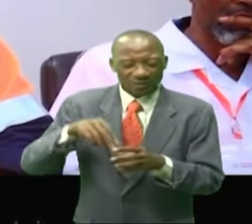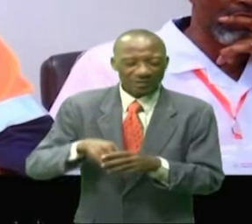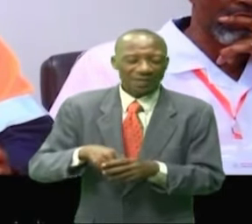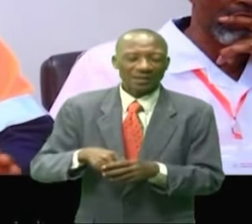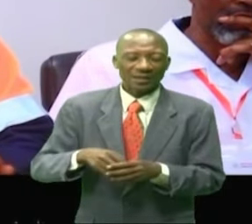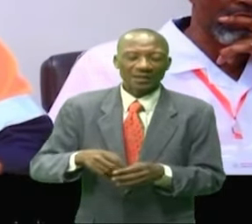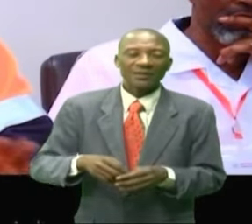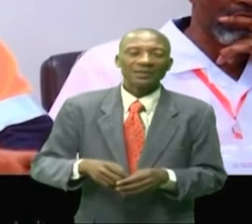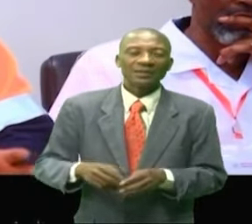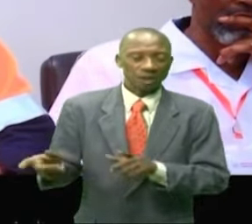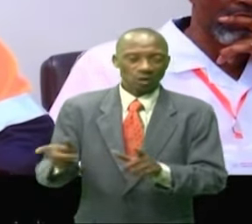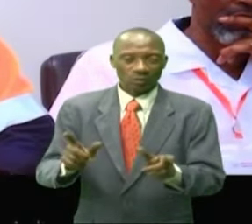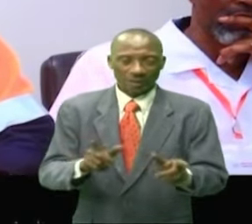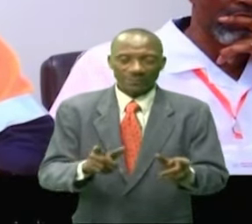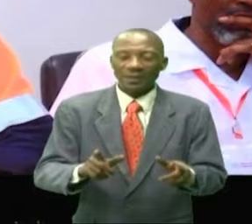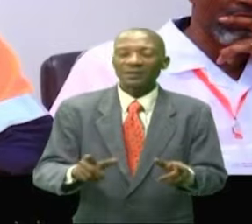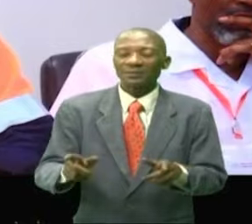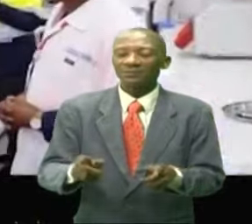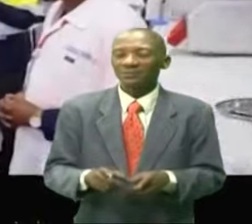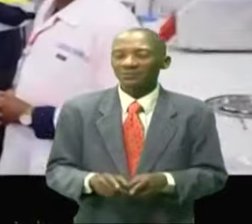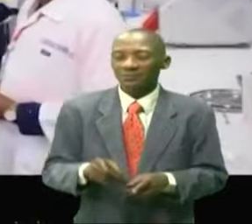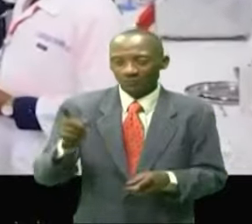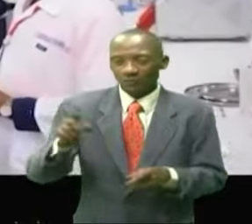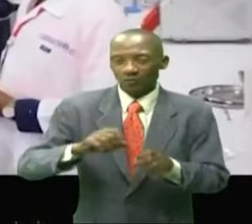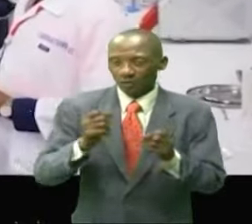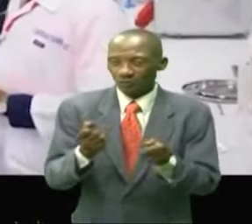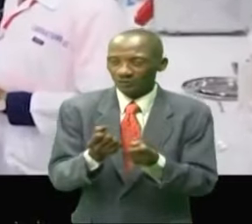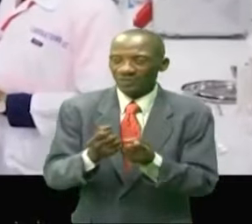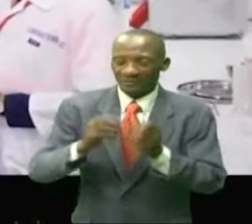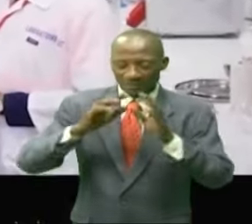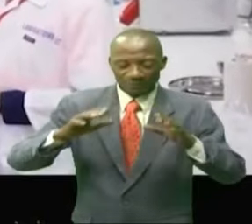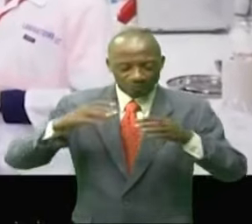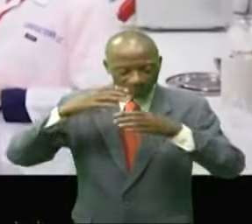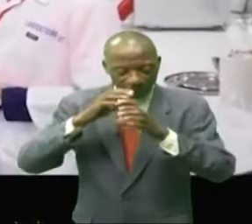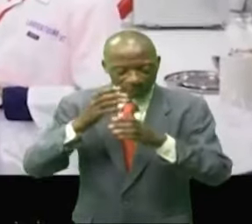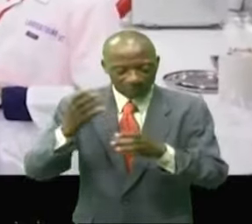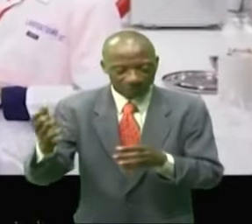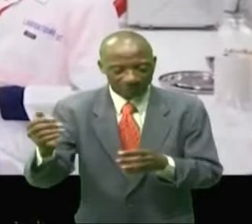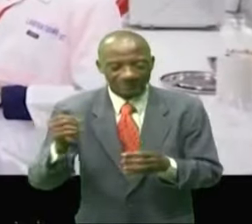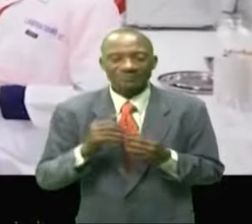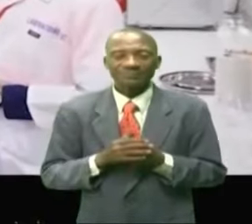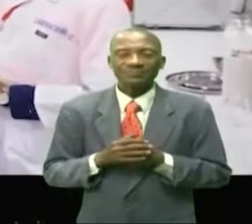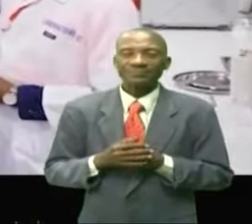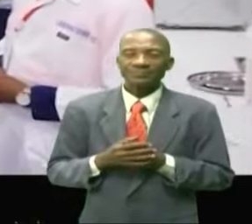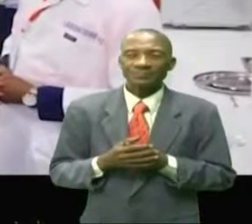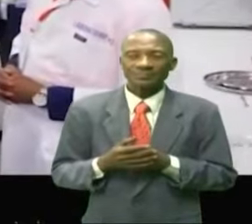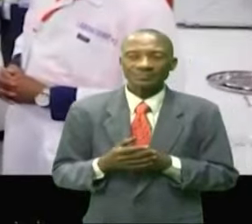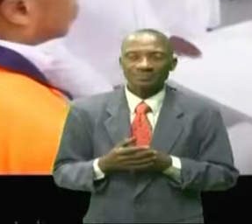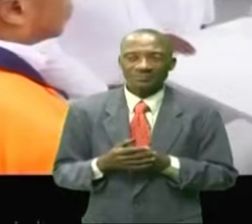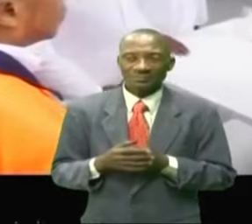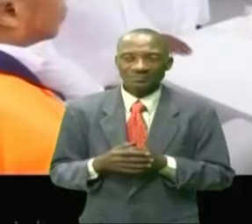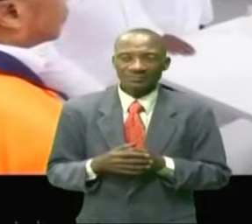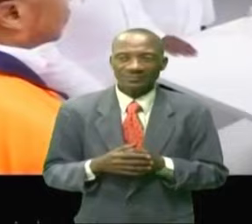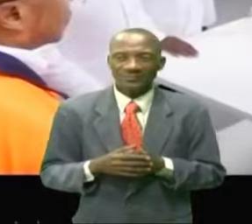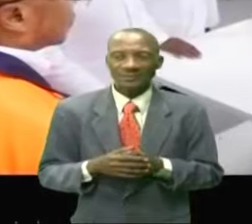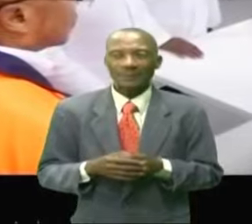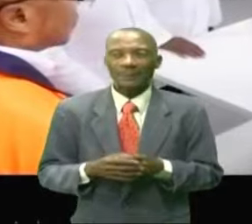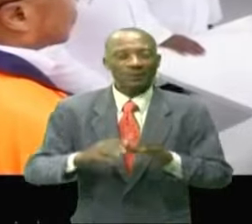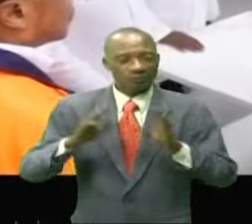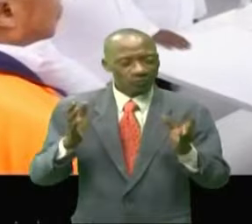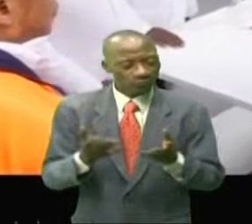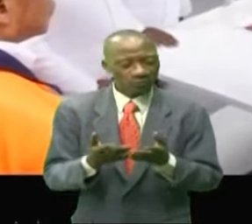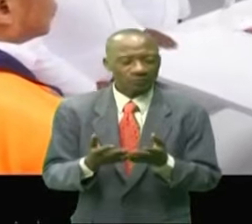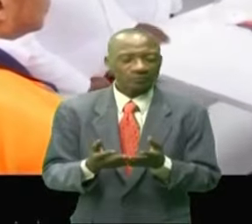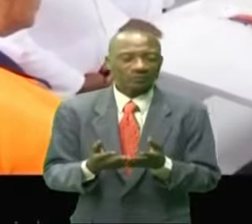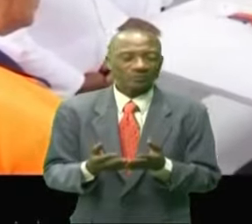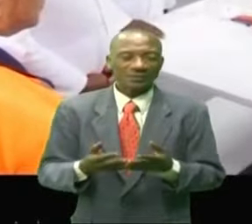minerais pour en déterminer des composants. Le directeur technique Daniel Mbayo s'est réjoui plutôt de l'intérêt porté au